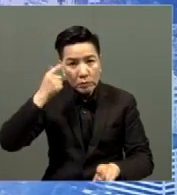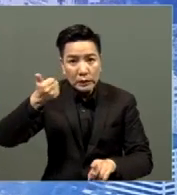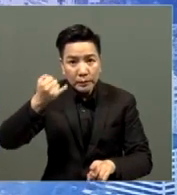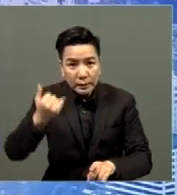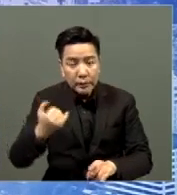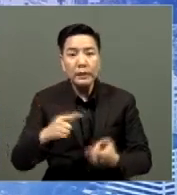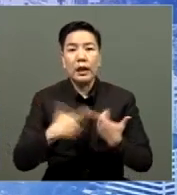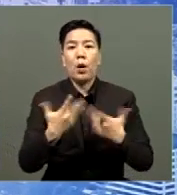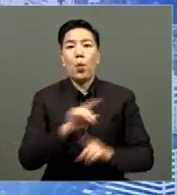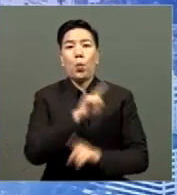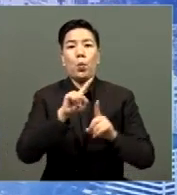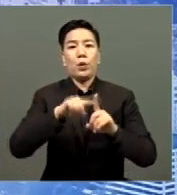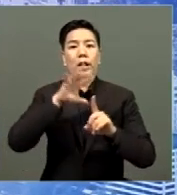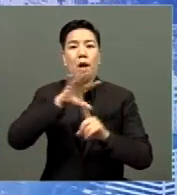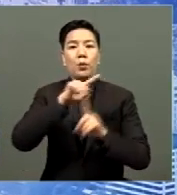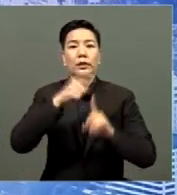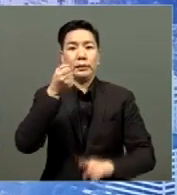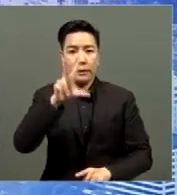นะครับอย่างที่ว่างั้นเราจะดูชุดข้อมูลที่จะนำเข้ามาทั้งเชิงสถิติทั้งเชิงสถานการณ์และก็ในความคิดเห็นต่างๆวันที่13